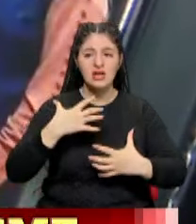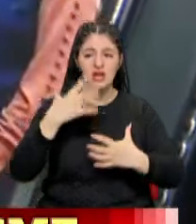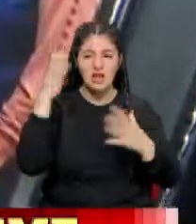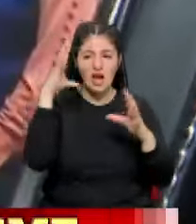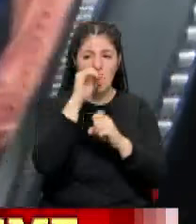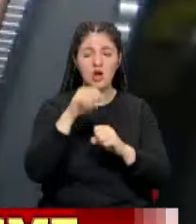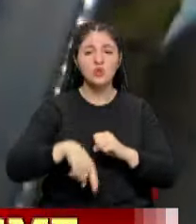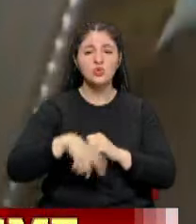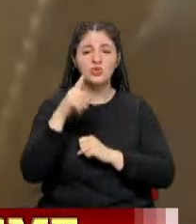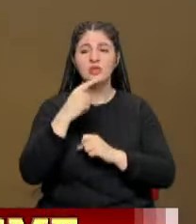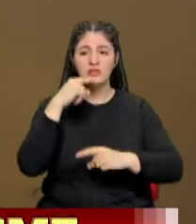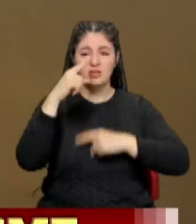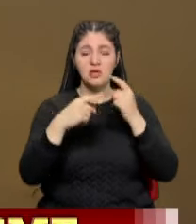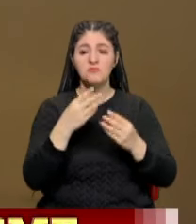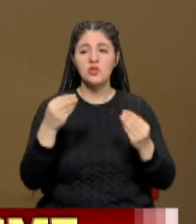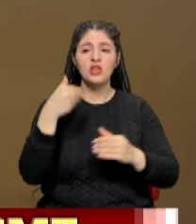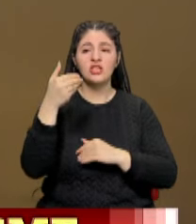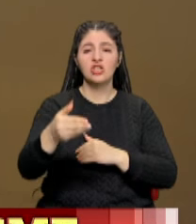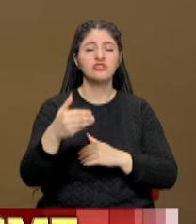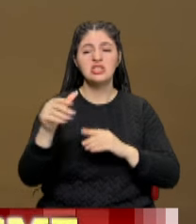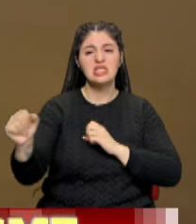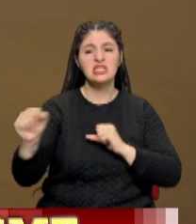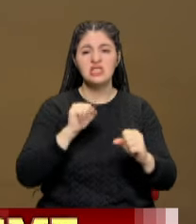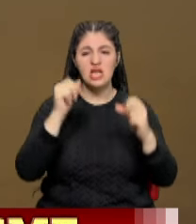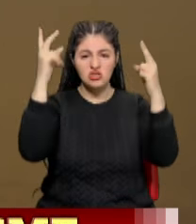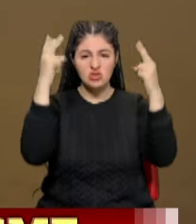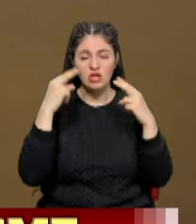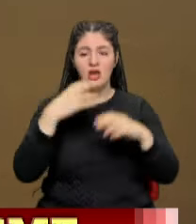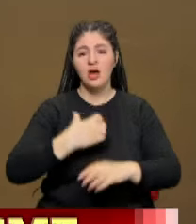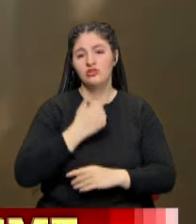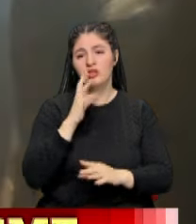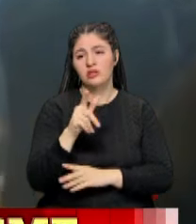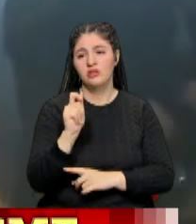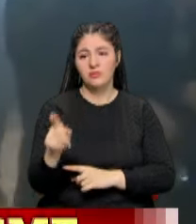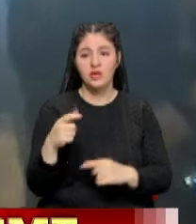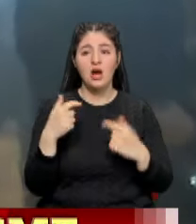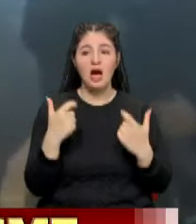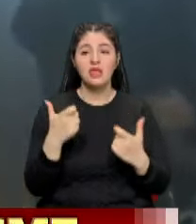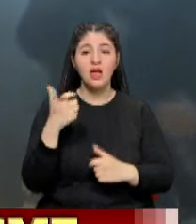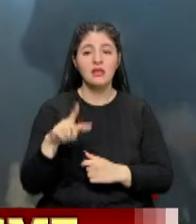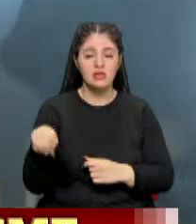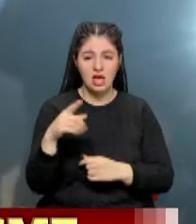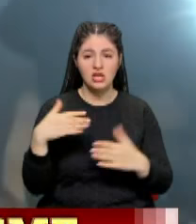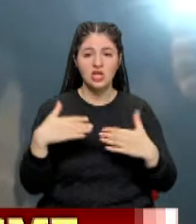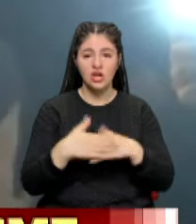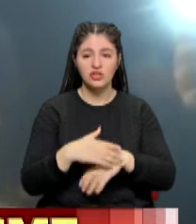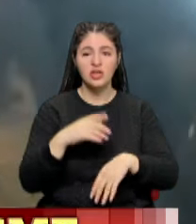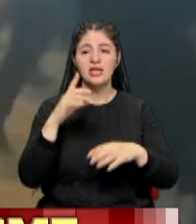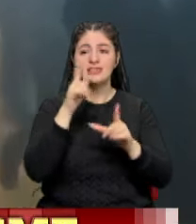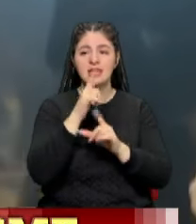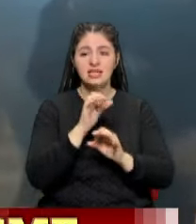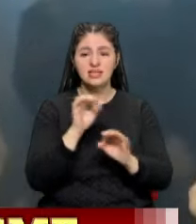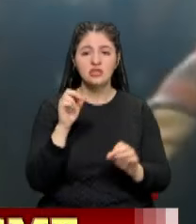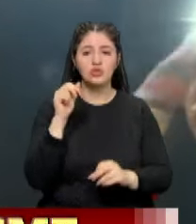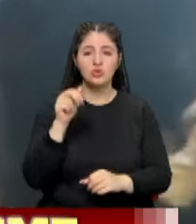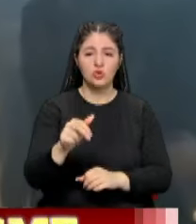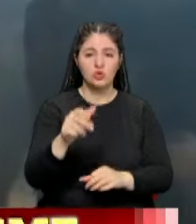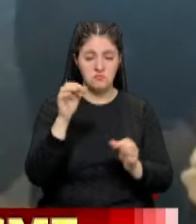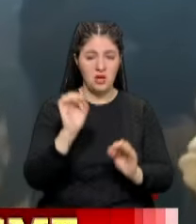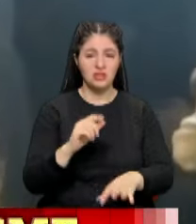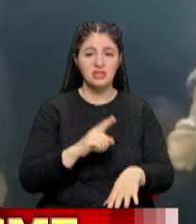yıl dönümünde milyonlar geceyi dışarıda isyanla, gözyaşıyla, acıyla geçirdi. Hataylılar gece sessiz